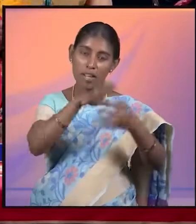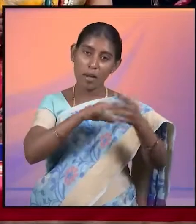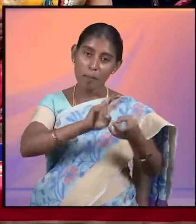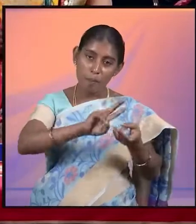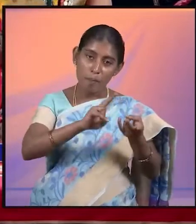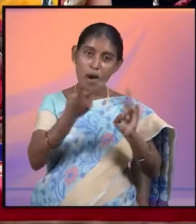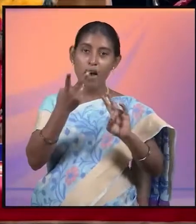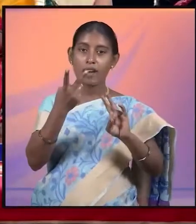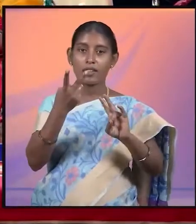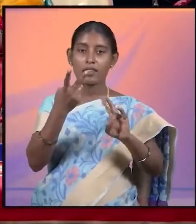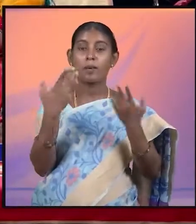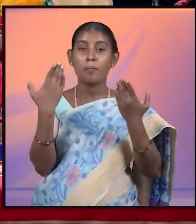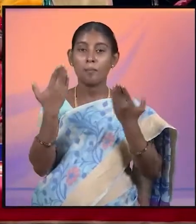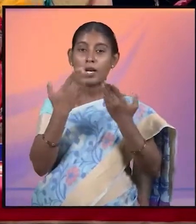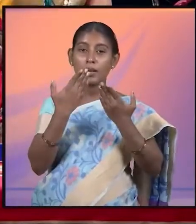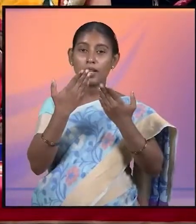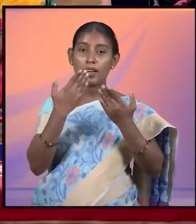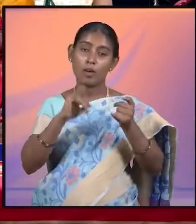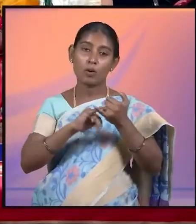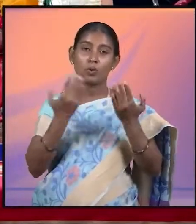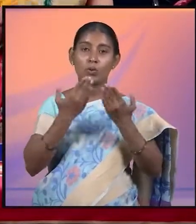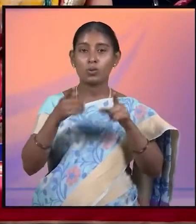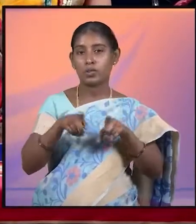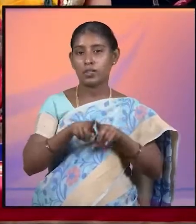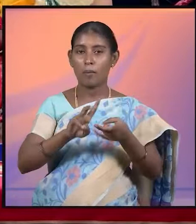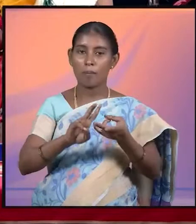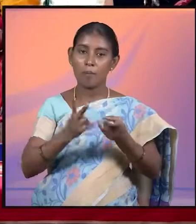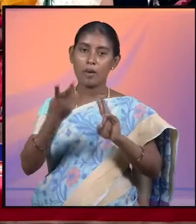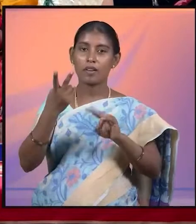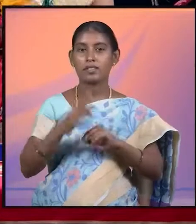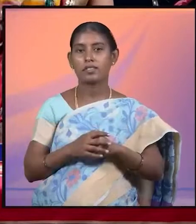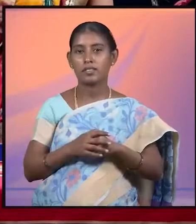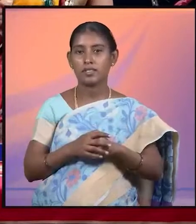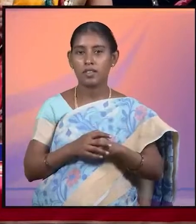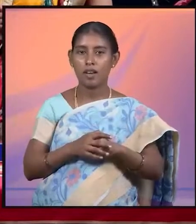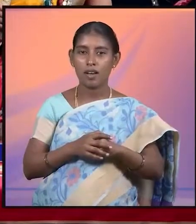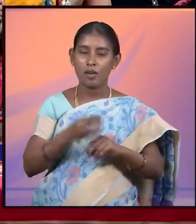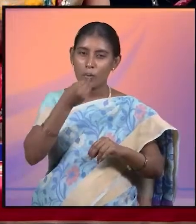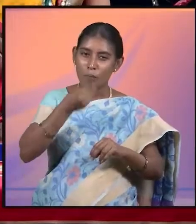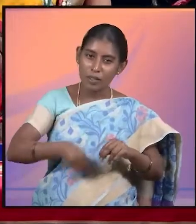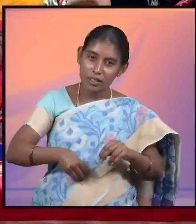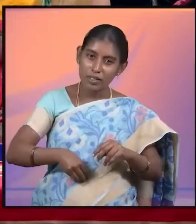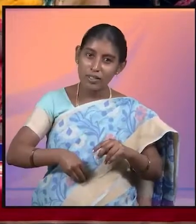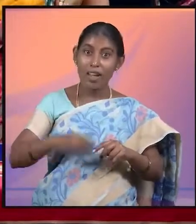அறச்சாலையா மாறிடுச்சு. அறிவு பசி வயிற்று பசி ரெண்டையுமே தீர்த்தாங்க.